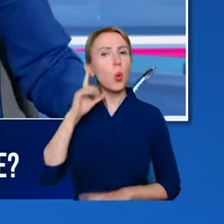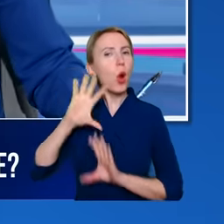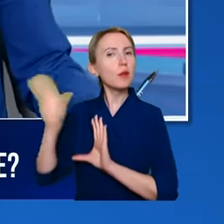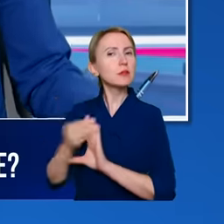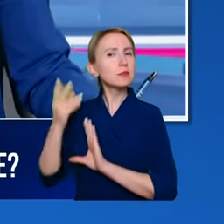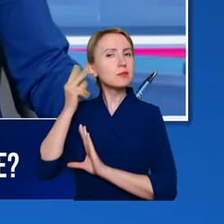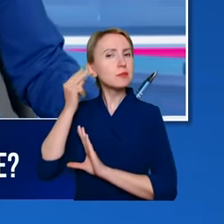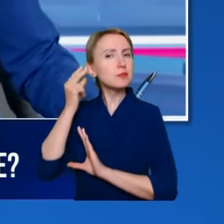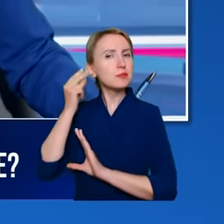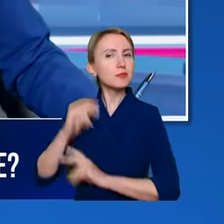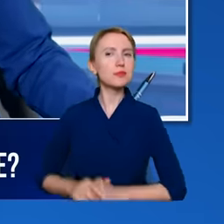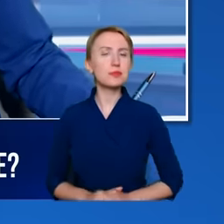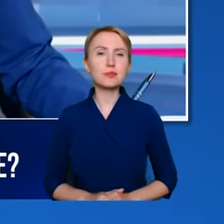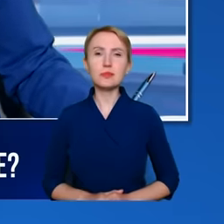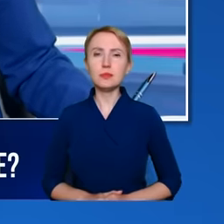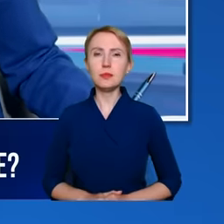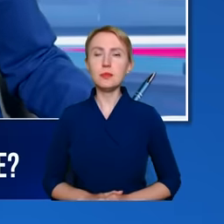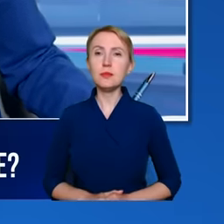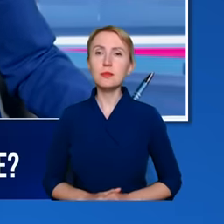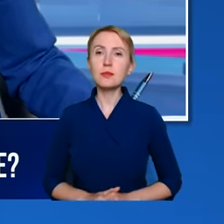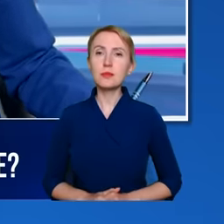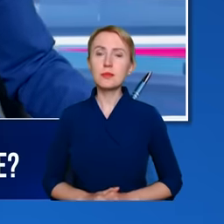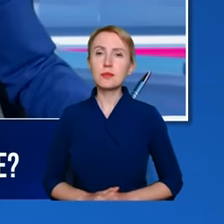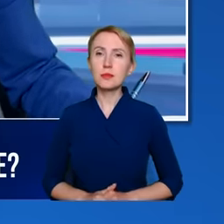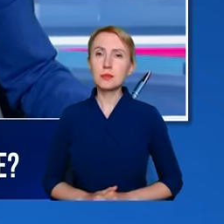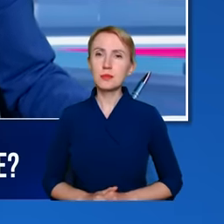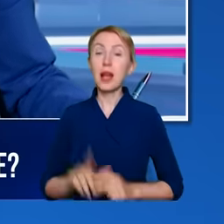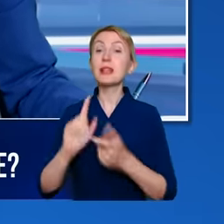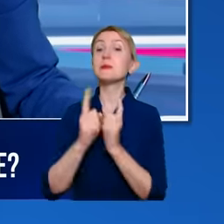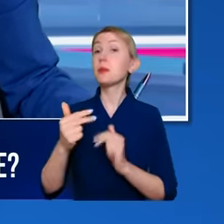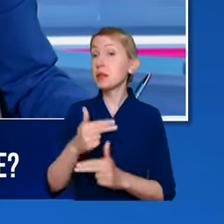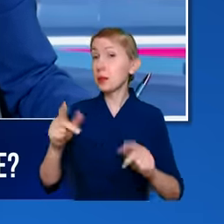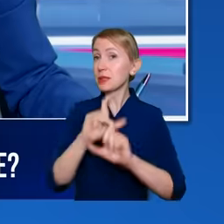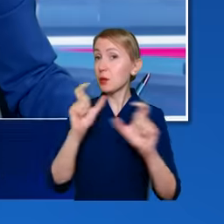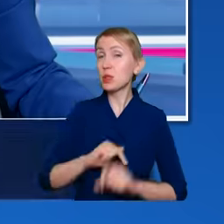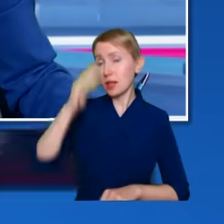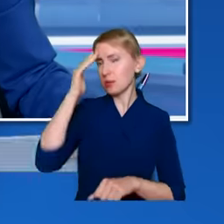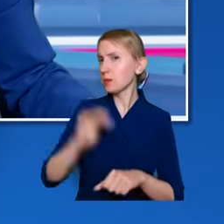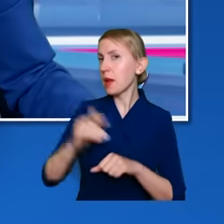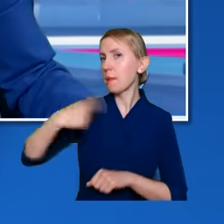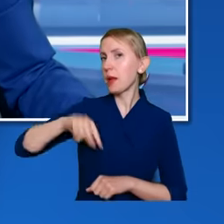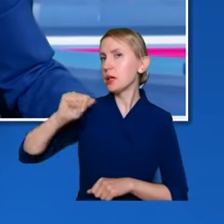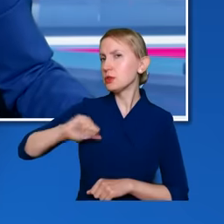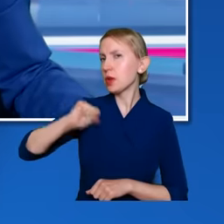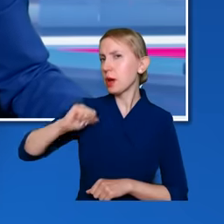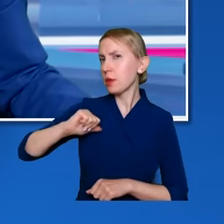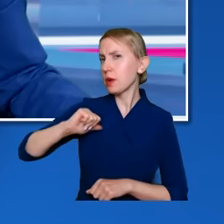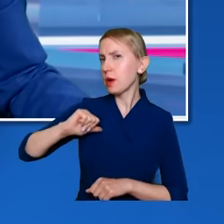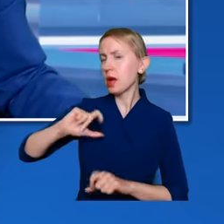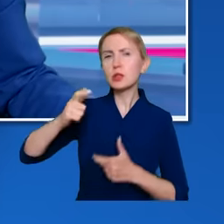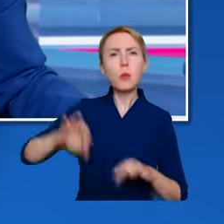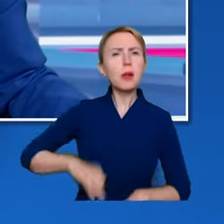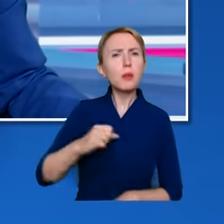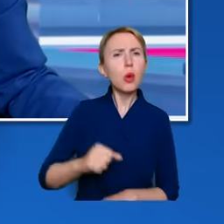dobry podpowiadacz. Szanowni państwo, ale to w takim razie zmieńmy temat. Cały czas ja przypomnę, że czekamy... A coś chciał powiedzieć pan poseł